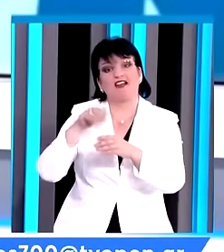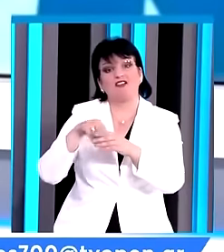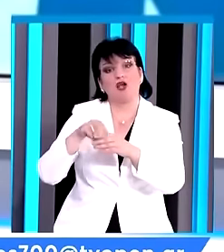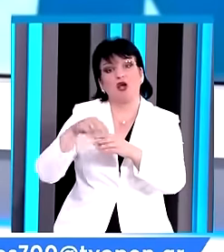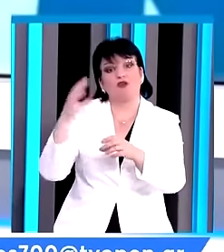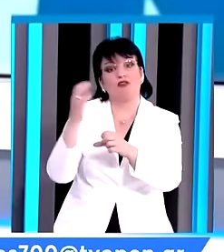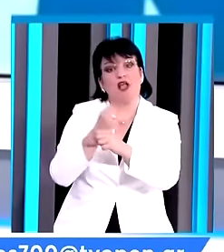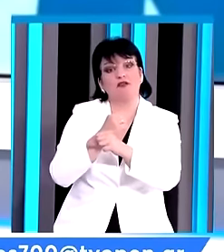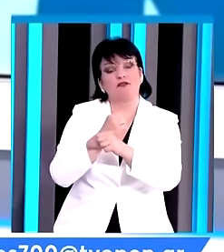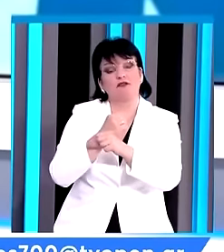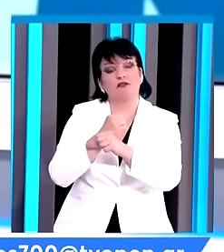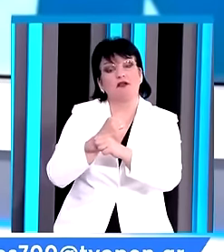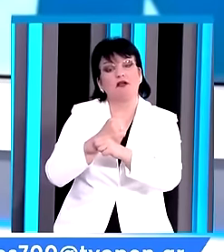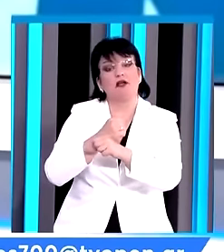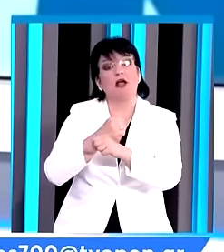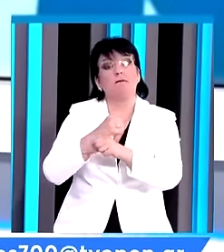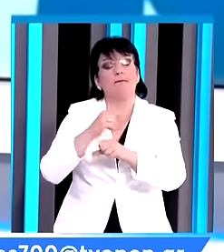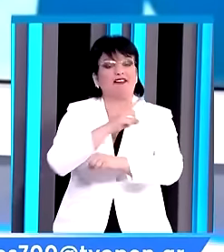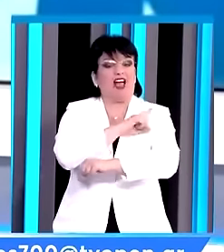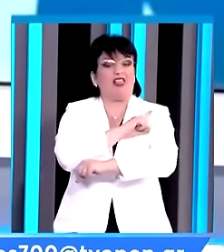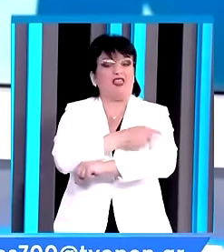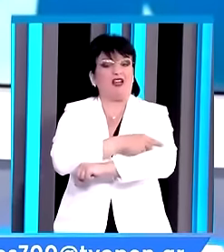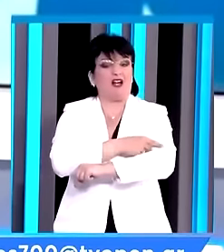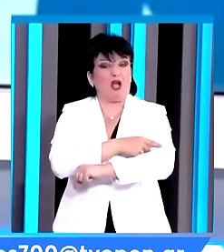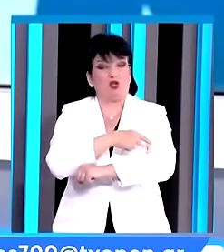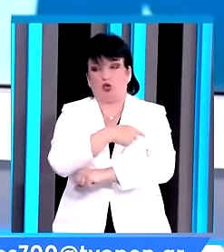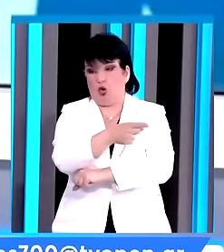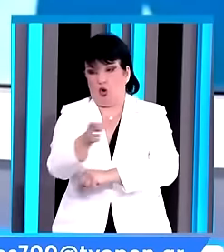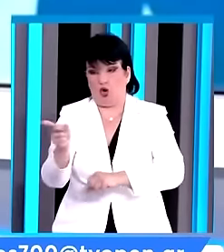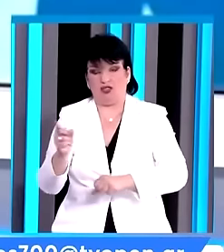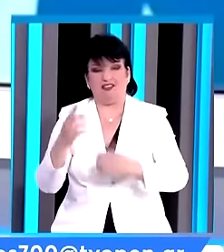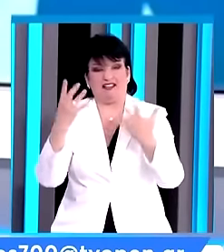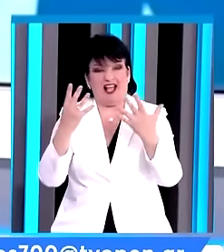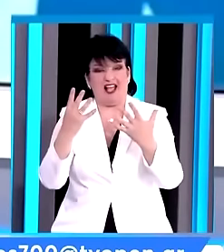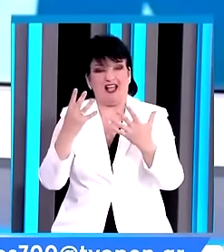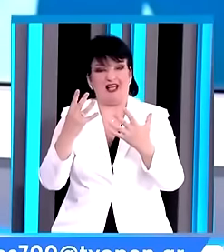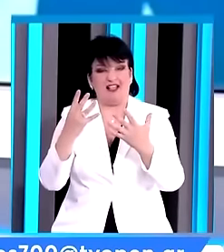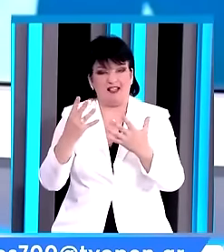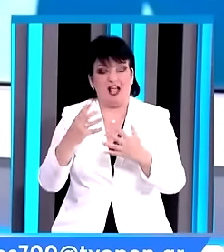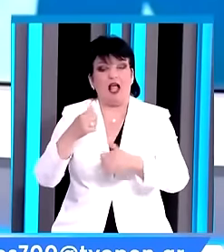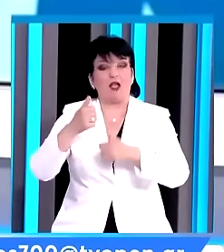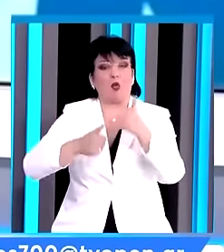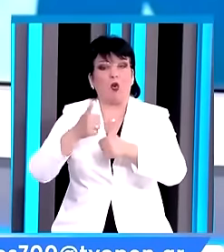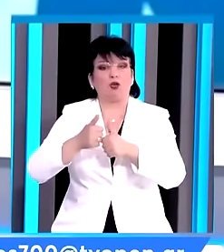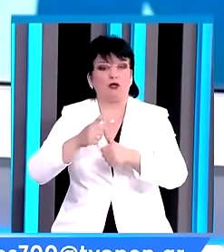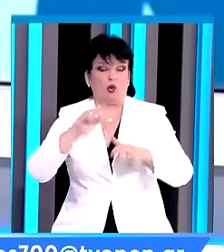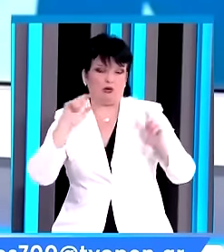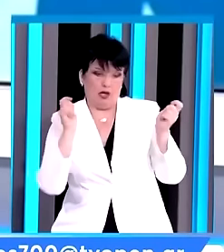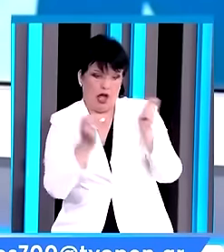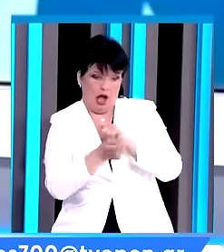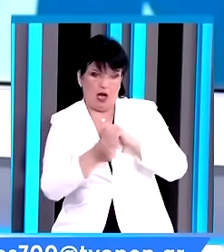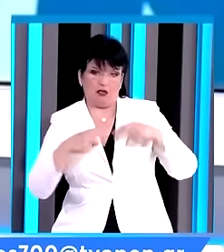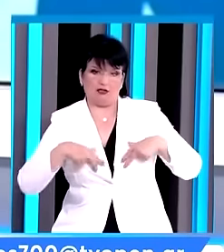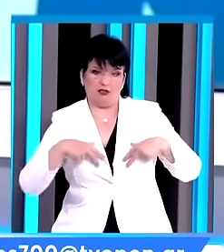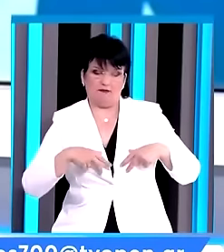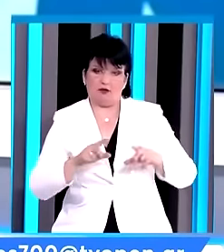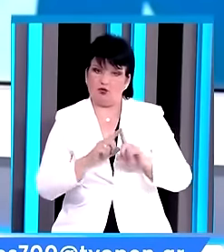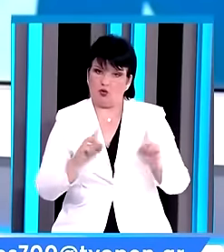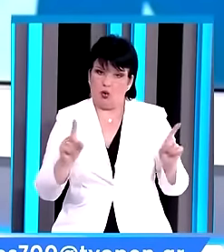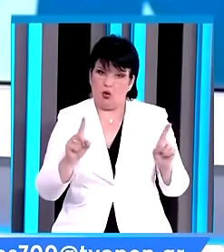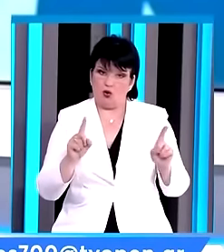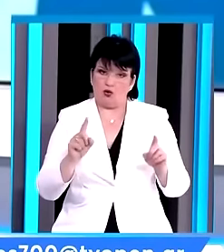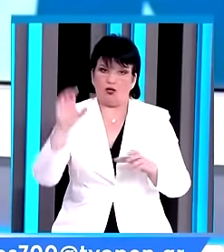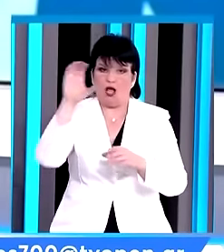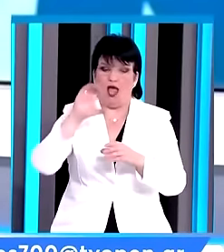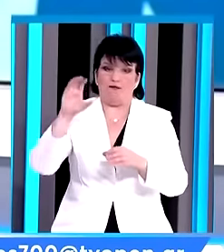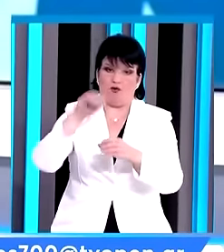και να μην δώσουμε σε κανέναν τη δυνατότητα να ισχυριστεί το βράδυ της 9ης Ιουνίου ότι έχουν αλλάξει δραστικά οι πολιτικοί σχετισμοί. Προφανώς συγκρίνουμε ευρωεκλογές